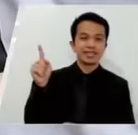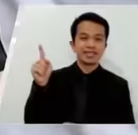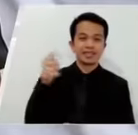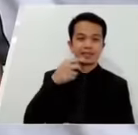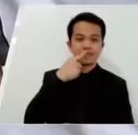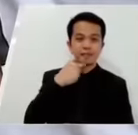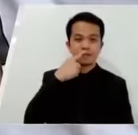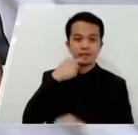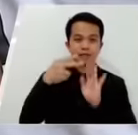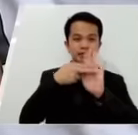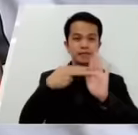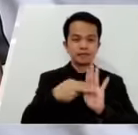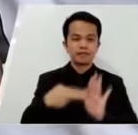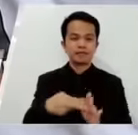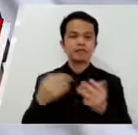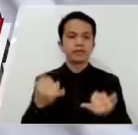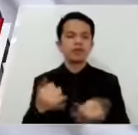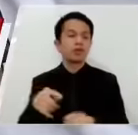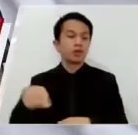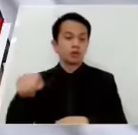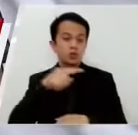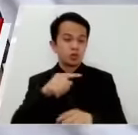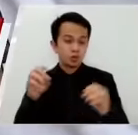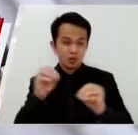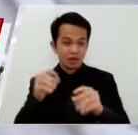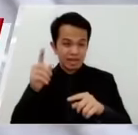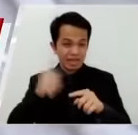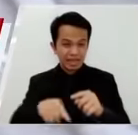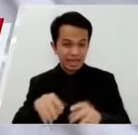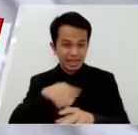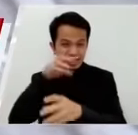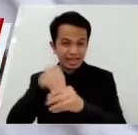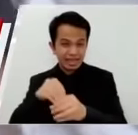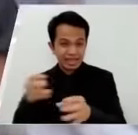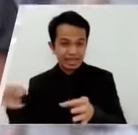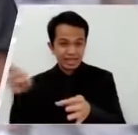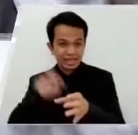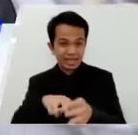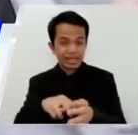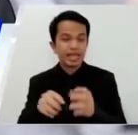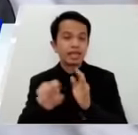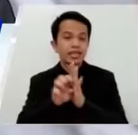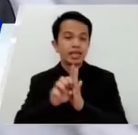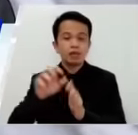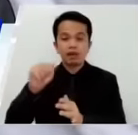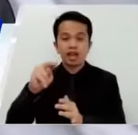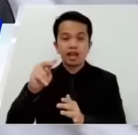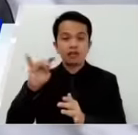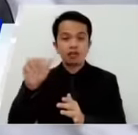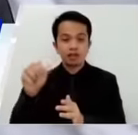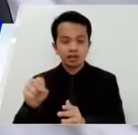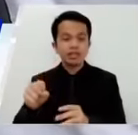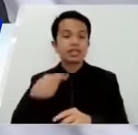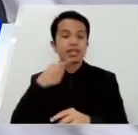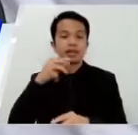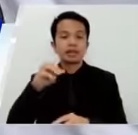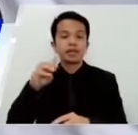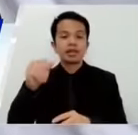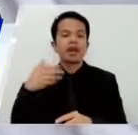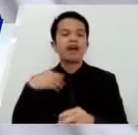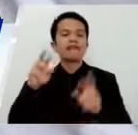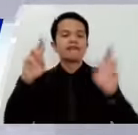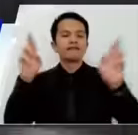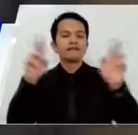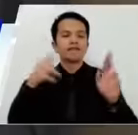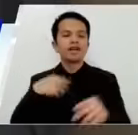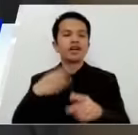mga nag-aalala na wala silang masasakyan sa tigil pasada sa Lunes tulad dito sa Anonas, ayon sa MMDA may mga nakahanda silang libreng